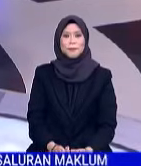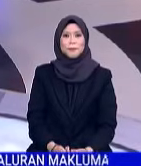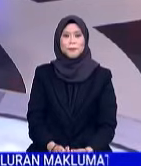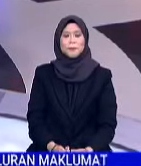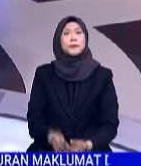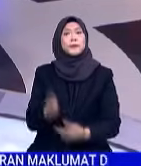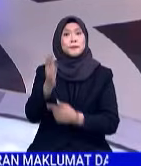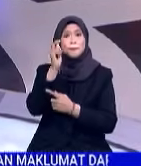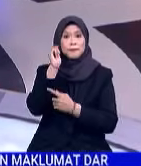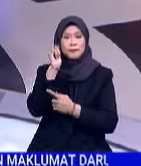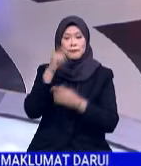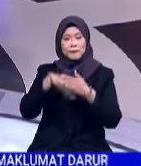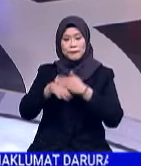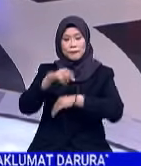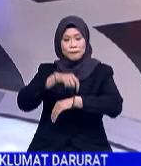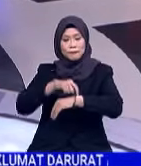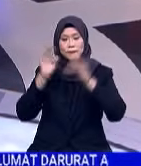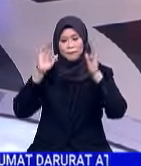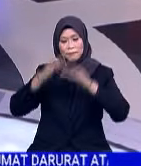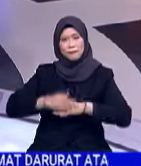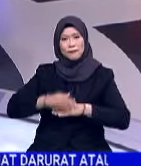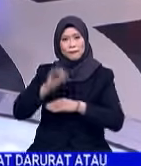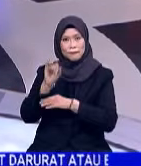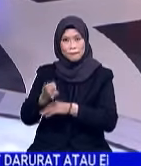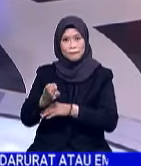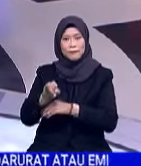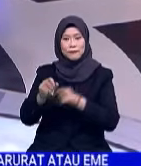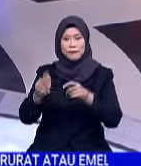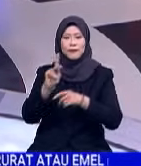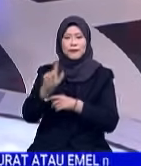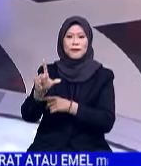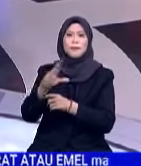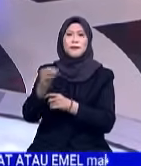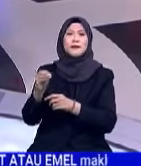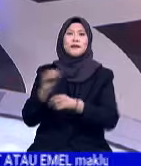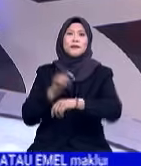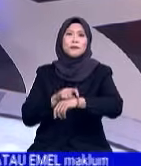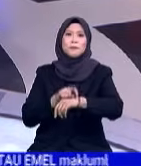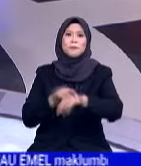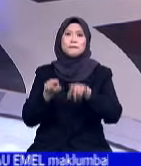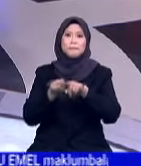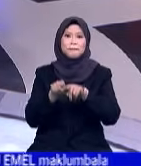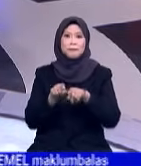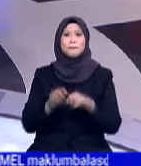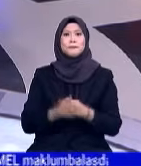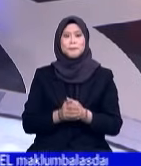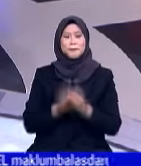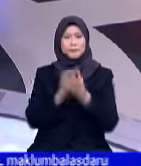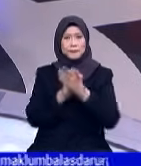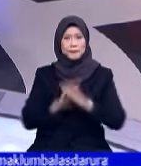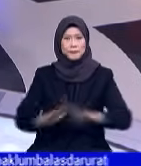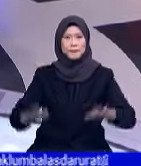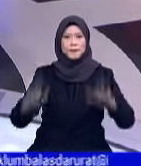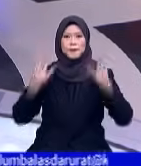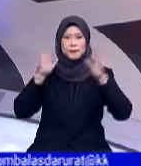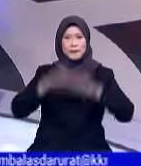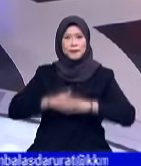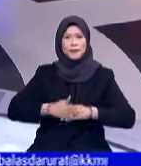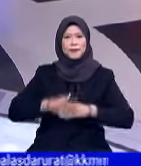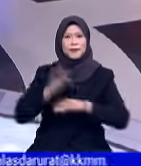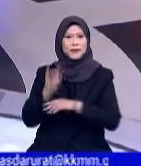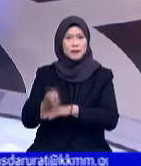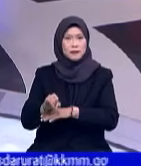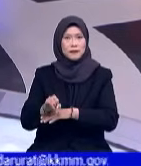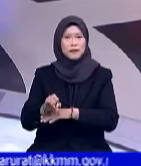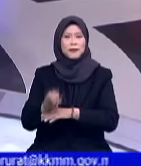Saudara, sebentar tadi telah bermaksudnya waktu solat Fardu Isyak bagi Kuala Lumpur dan kawasan-kawasan yang sewaktu dengannya. Selamat menekan solat Fardu Isyak dari